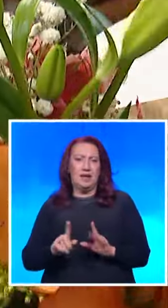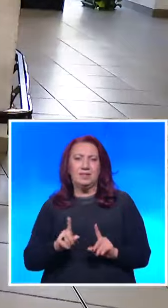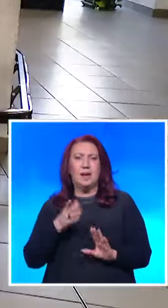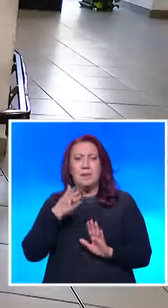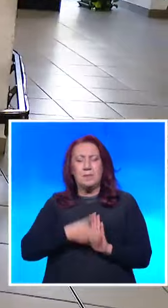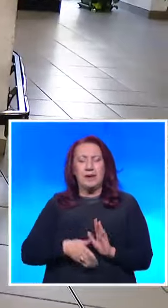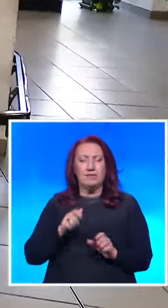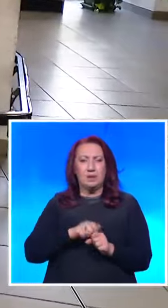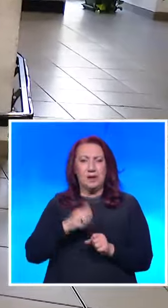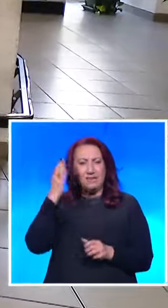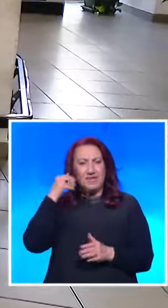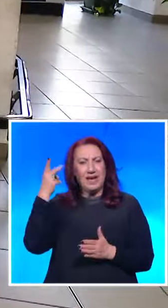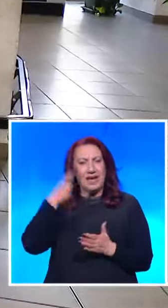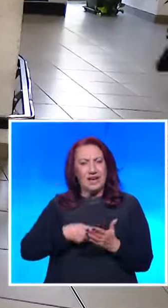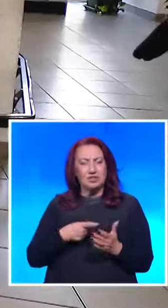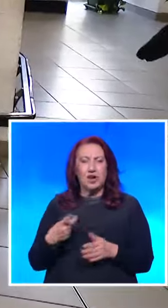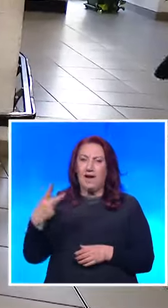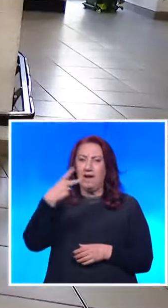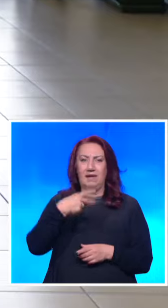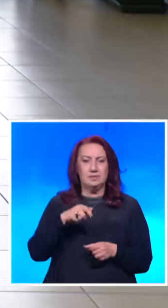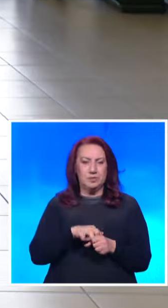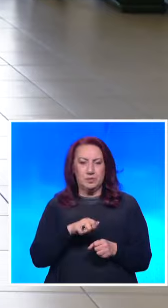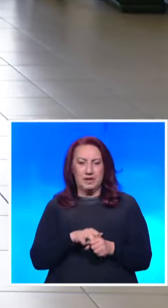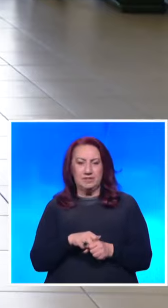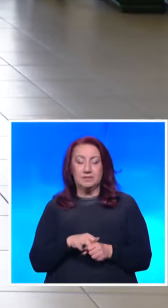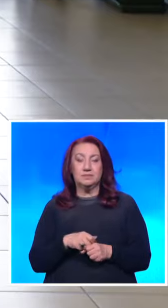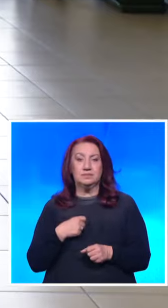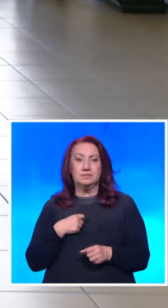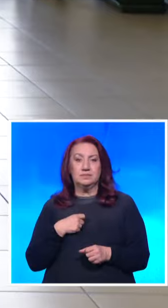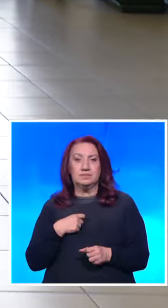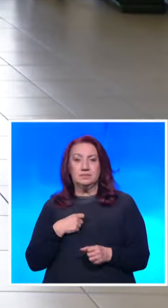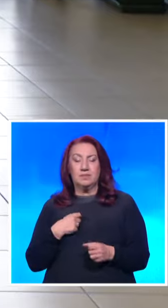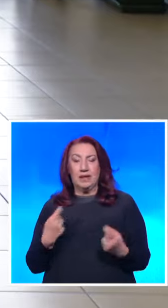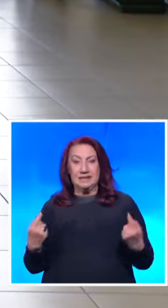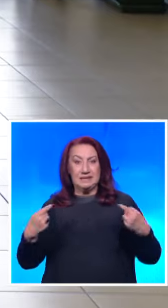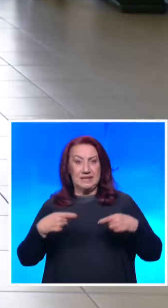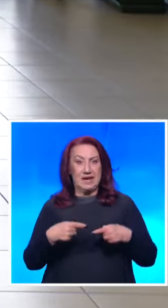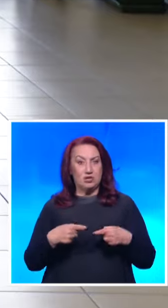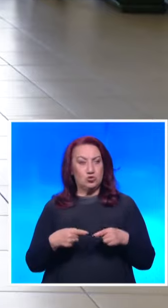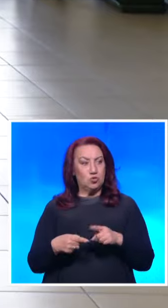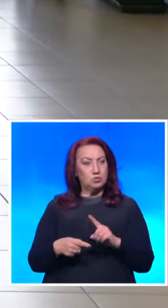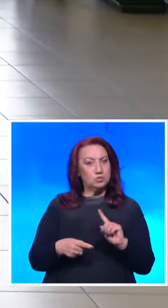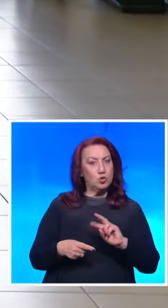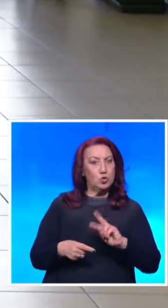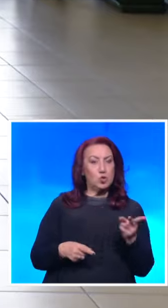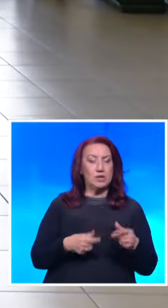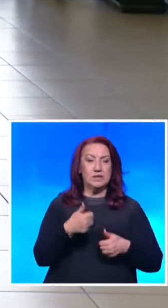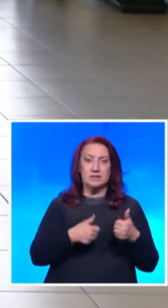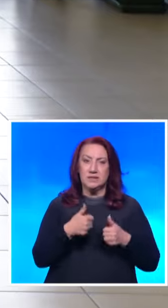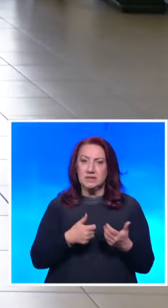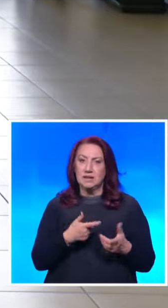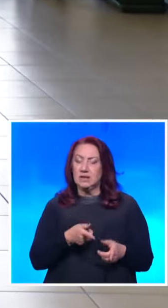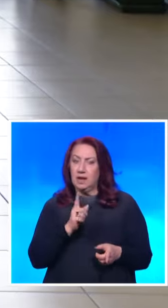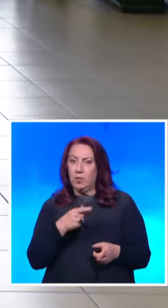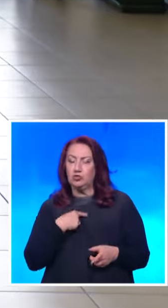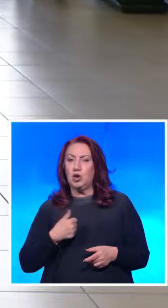И абсолютно всеки бой, който имах, беше срещу съперници, които съм побеждала с много усилие, от които никога не е изключено да падна. И